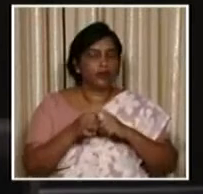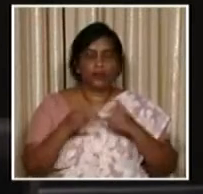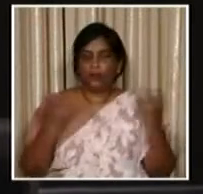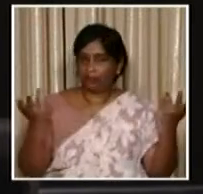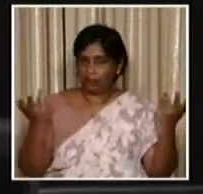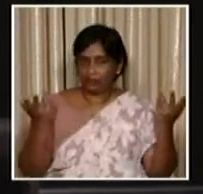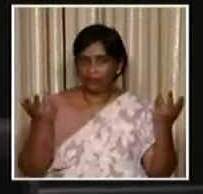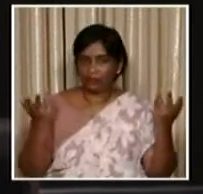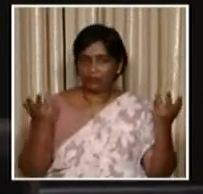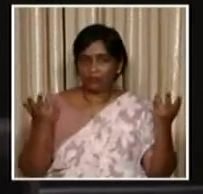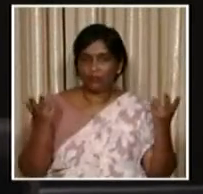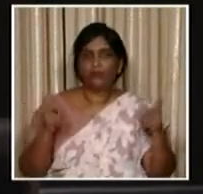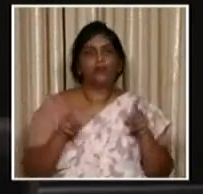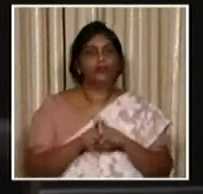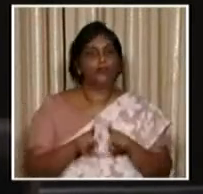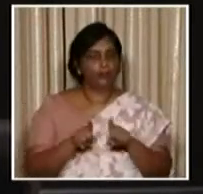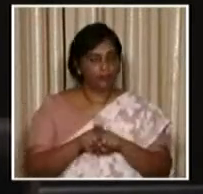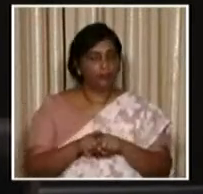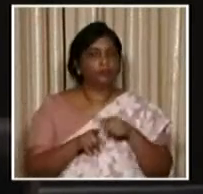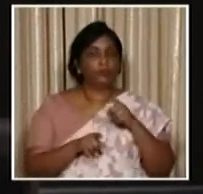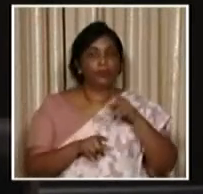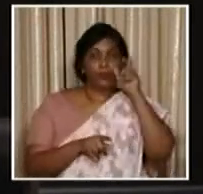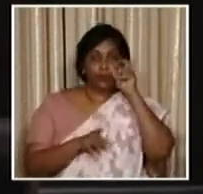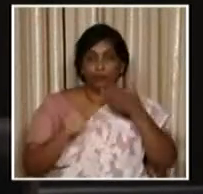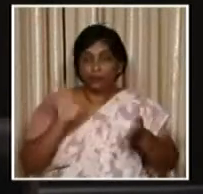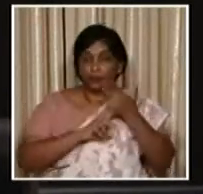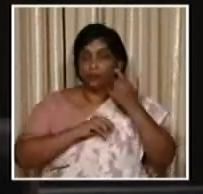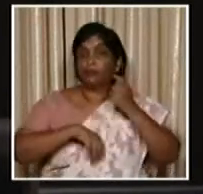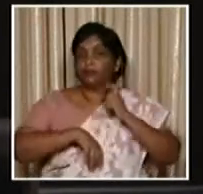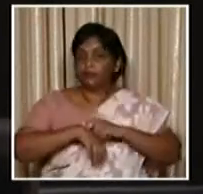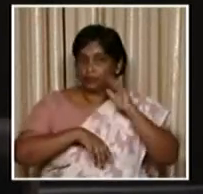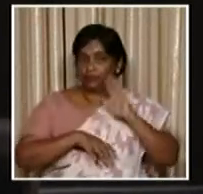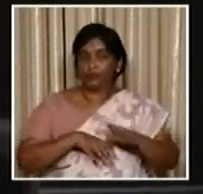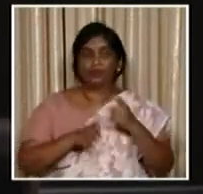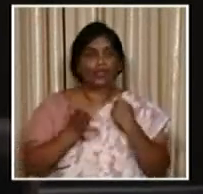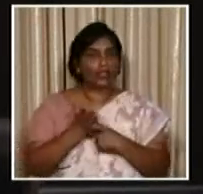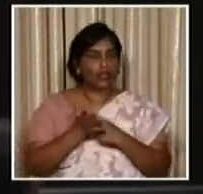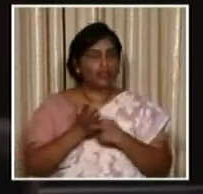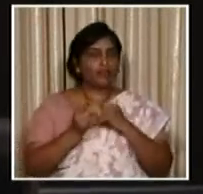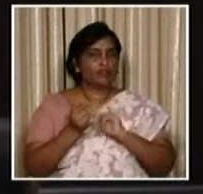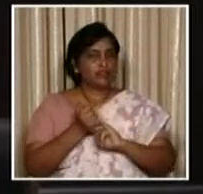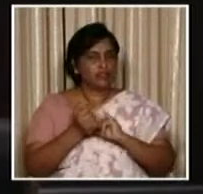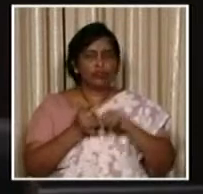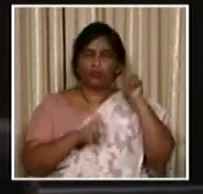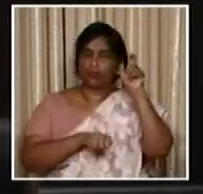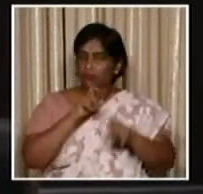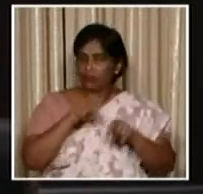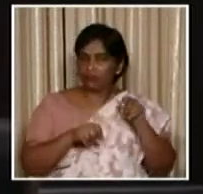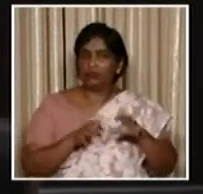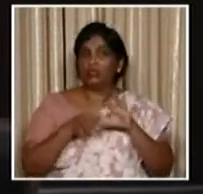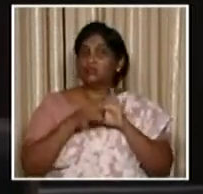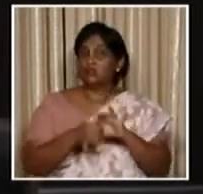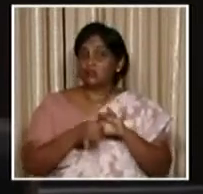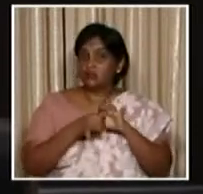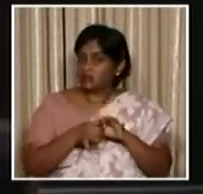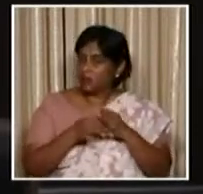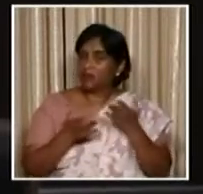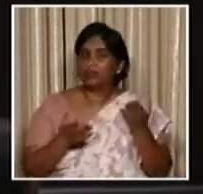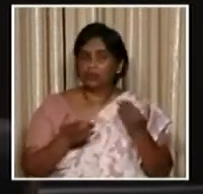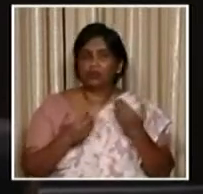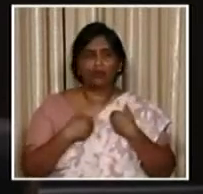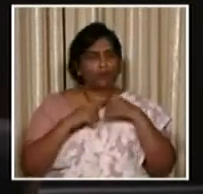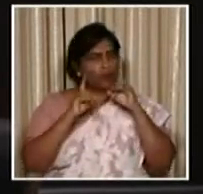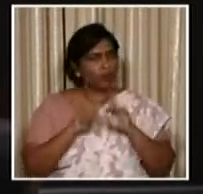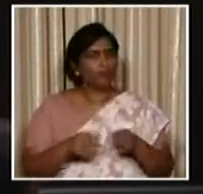නැහැ ඒ වගේම මේ බලන්න ගිය අවස්ථාවල් වලදී මේ රිල්වාන්ලා සහරාන්ලා මේ අයගේ සම්බන්ධතාවය අපි